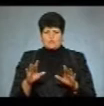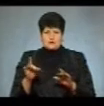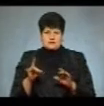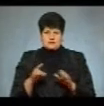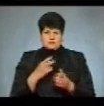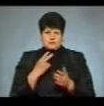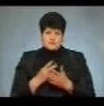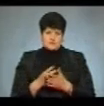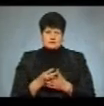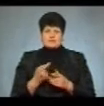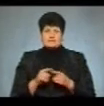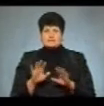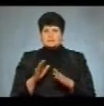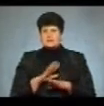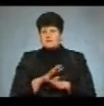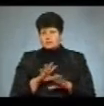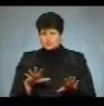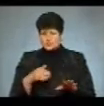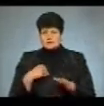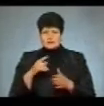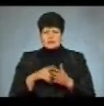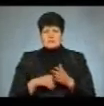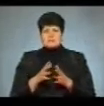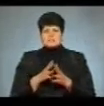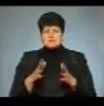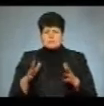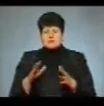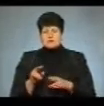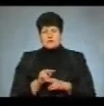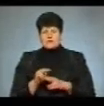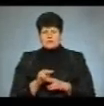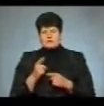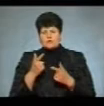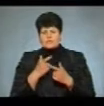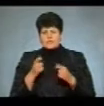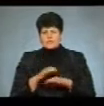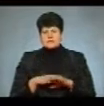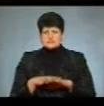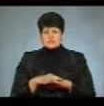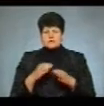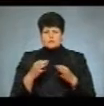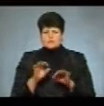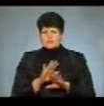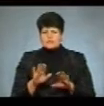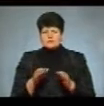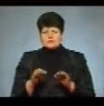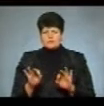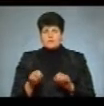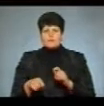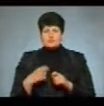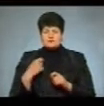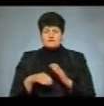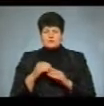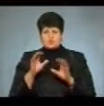таких випадків знову ж таки не буде. І максимальна профілактика інформування нашого населення дозволить не допустити порушення